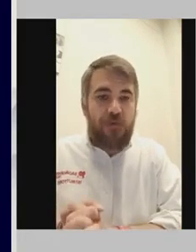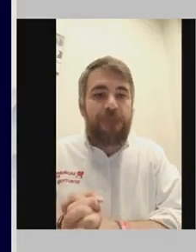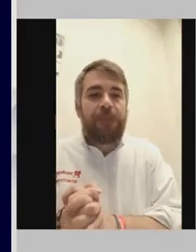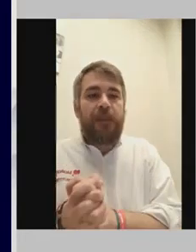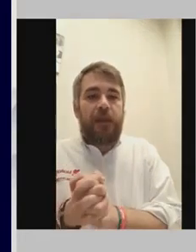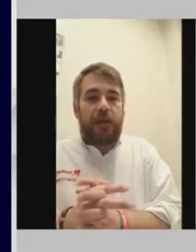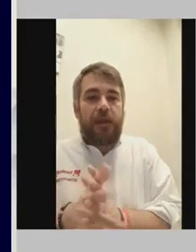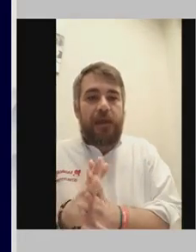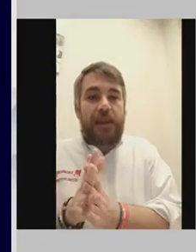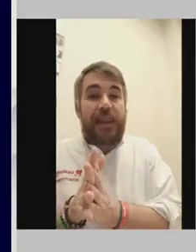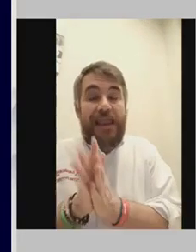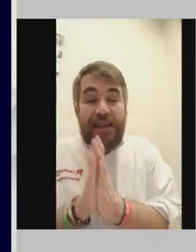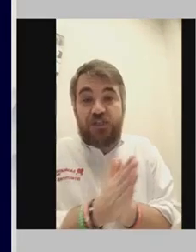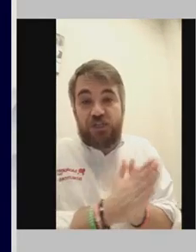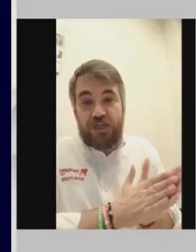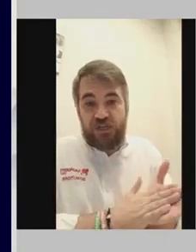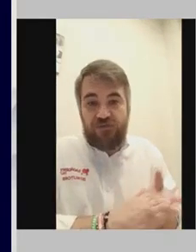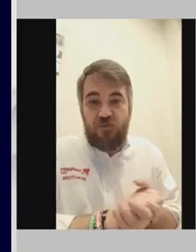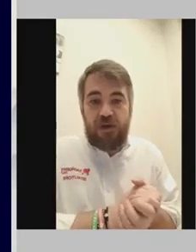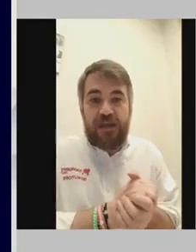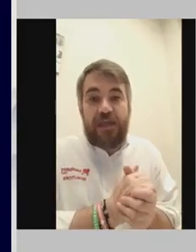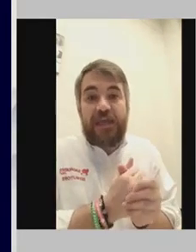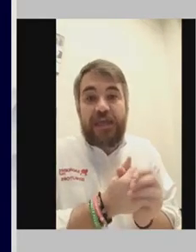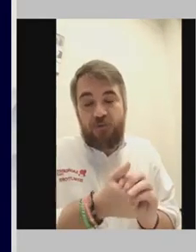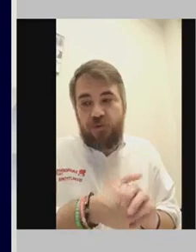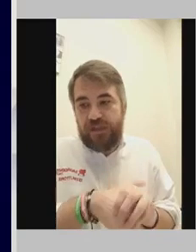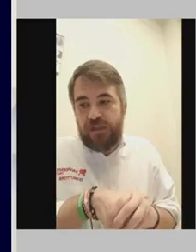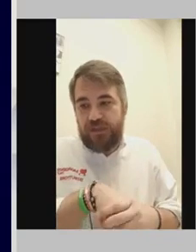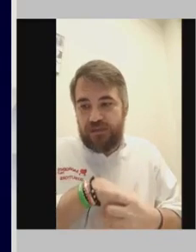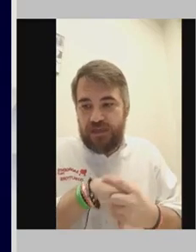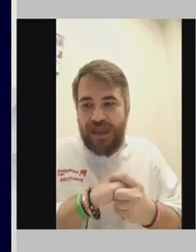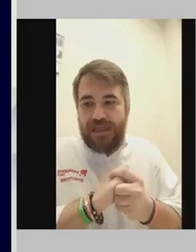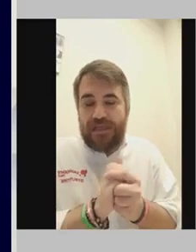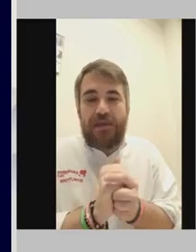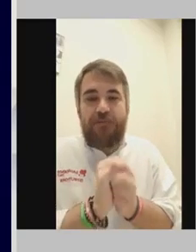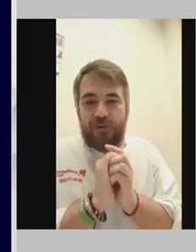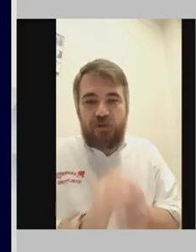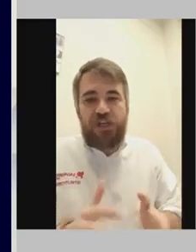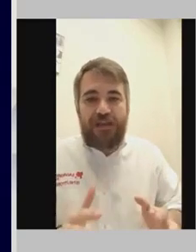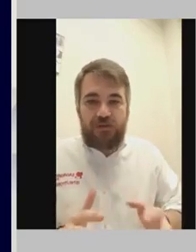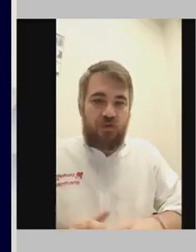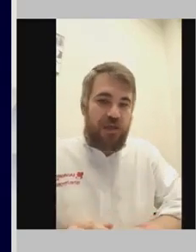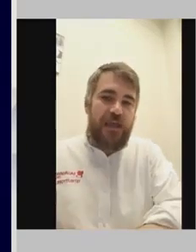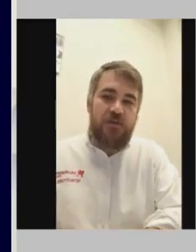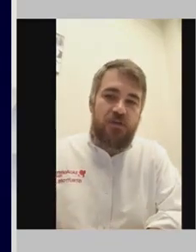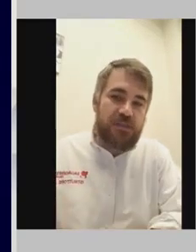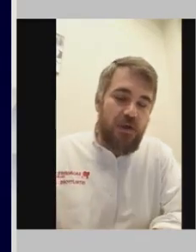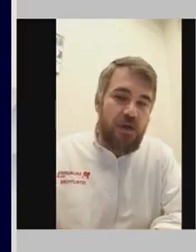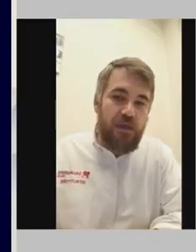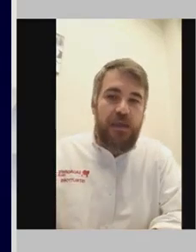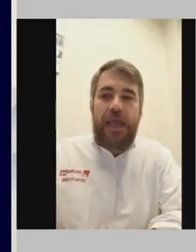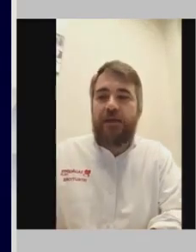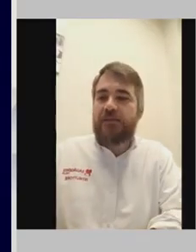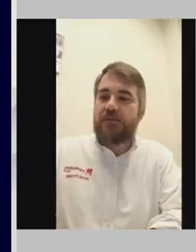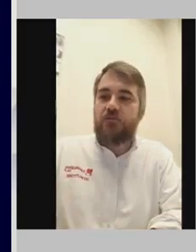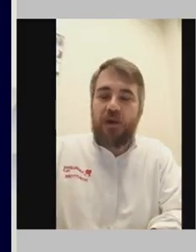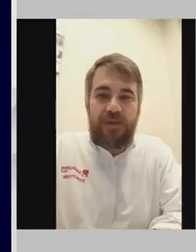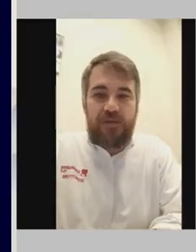in tutto questo la legge che ci vuole, e quindi direi il progetto che ai nostri occhi